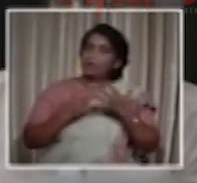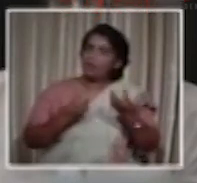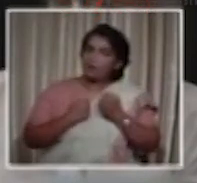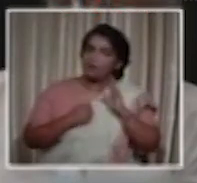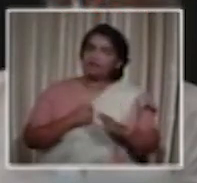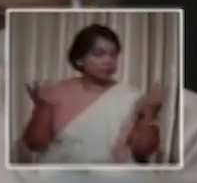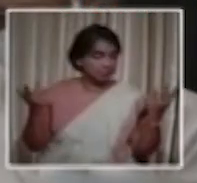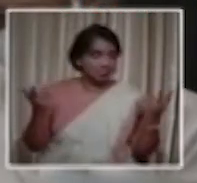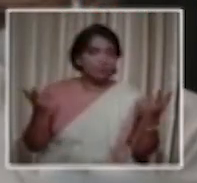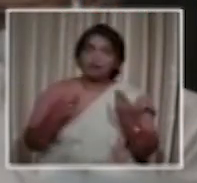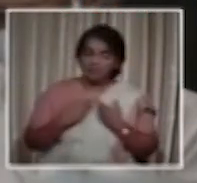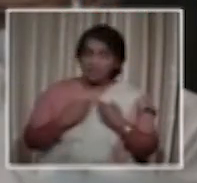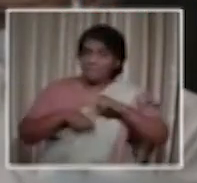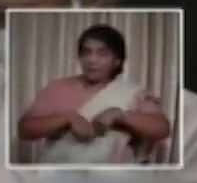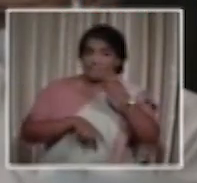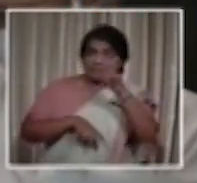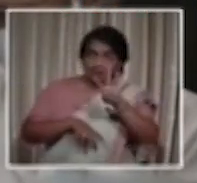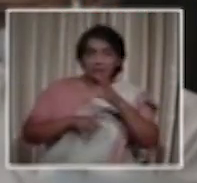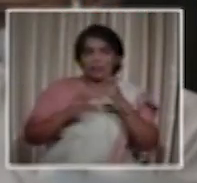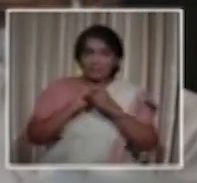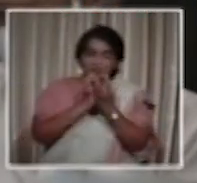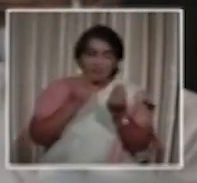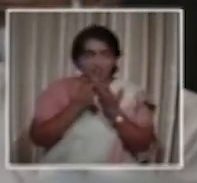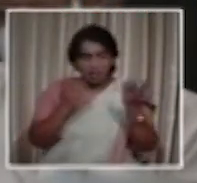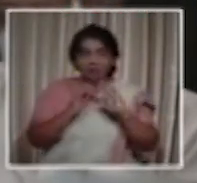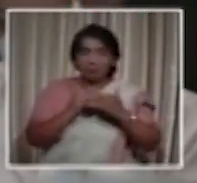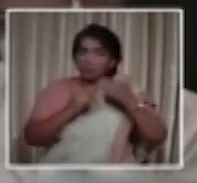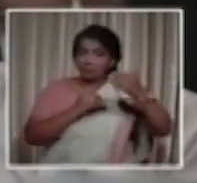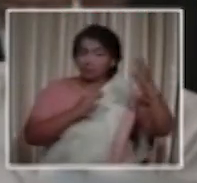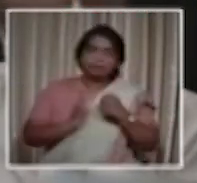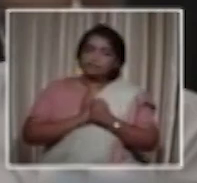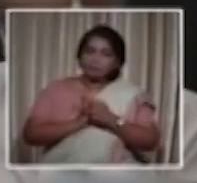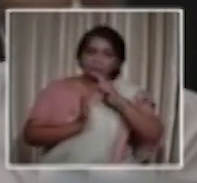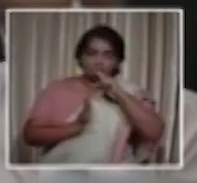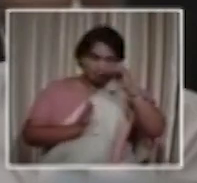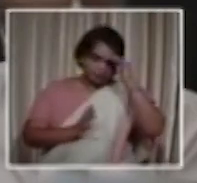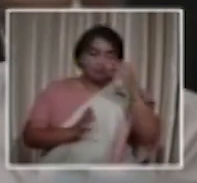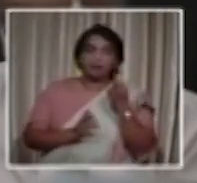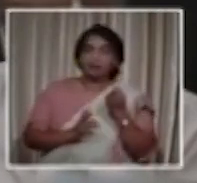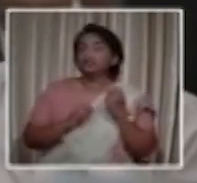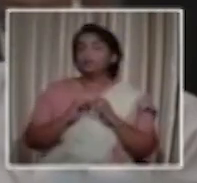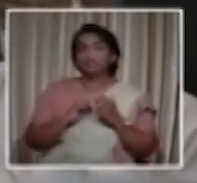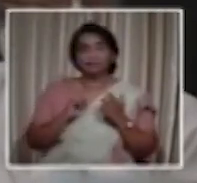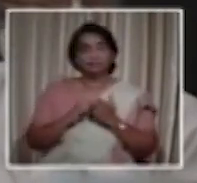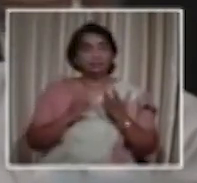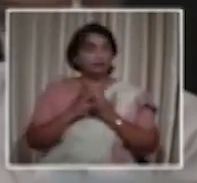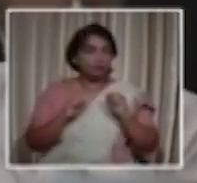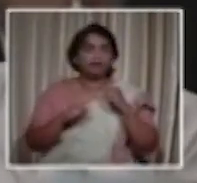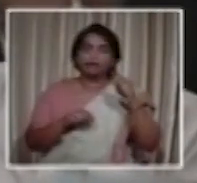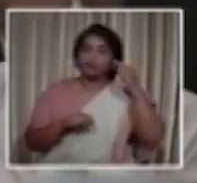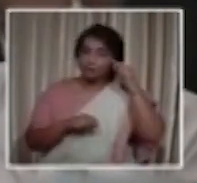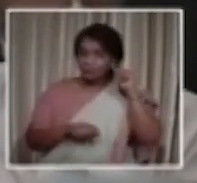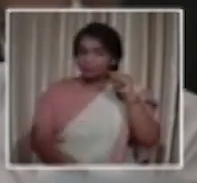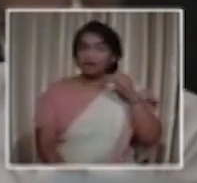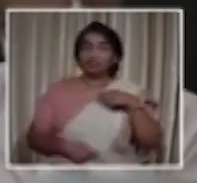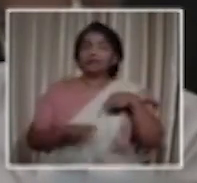බව අපි පිළිගන්නවා. අපි ඔබ තව බොහෝ කල් පෝලිම් වල නොතියන බව මතක තබා ගන්න. ආර්ථික අර්බුදයට විසඳුම් සොයන විටේ සඳහා